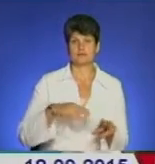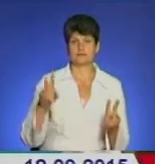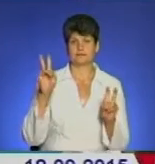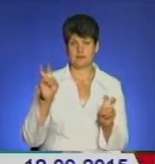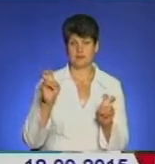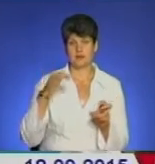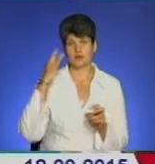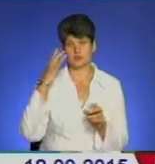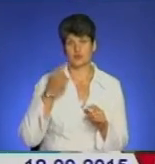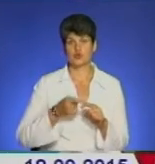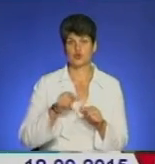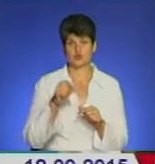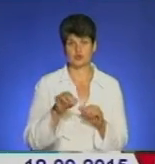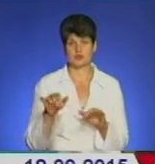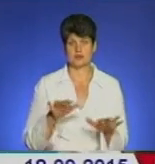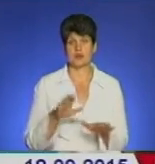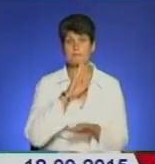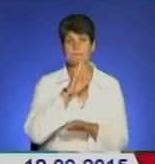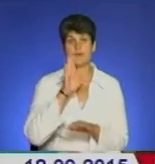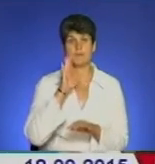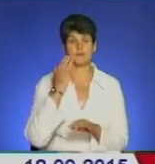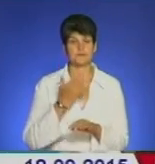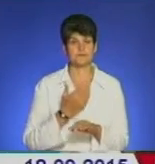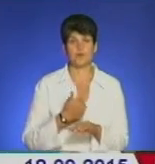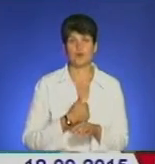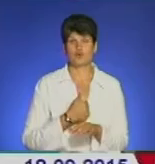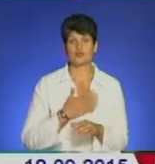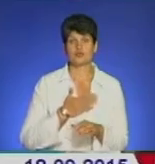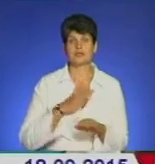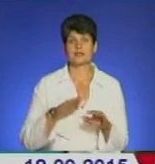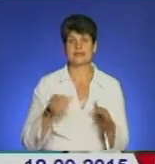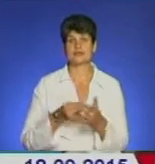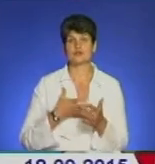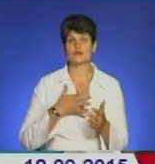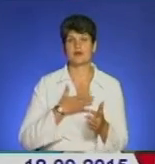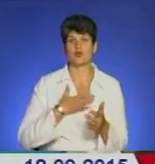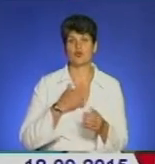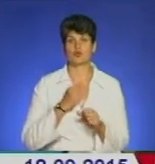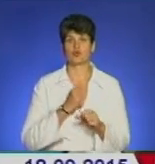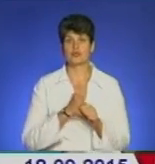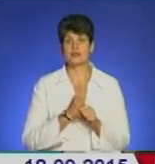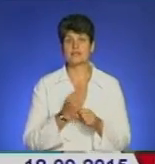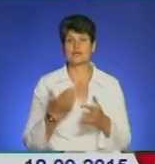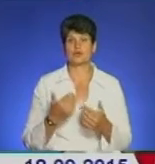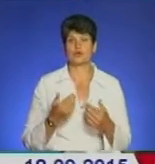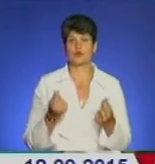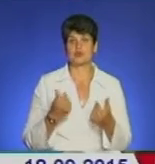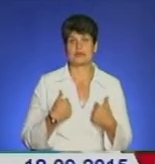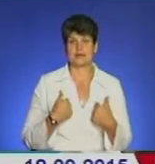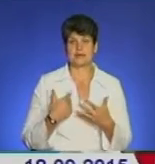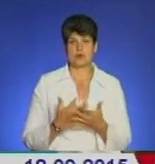ідеолога цього заходу, як мами. Я хочу, щоб мої діти цінували і мою працю, і гроші, які я особисто